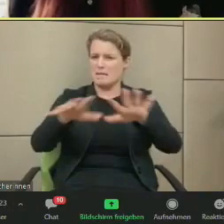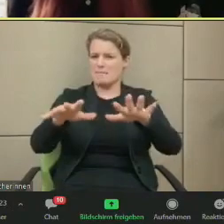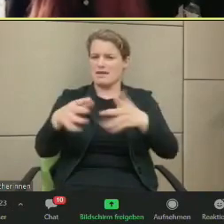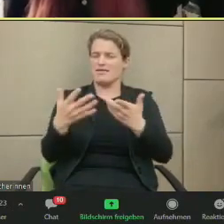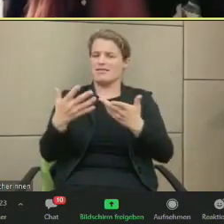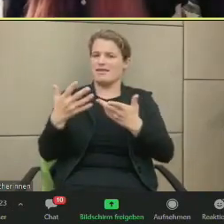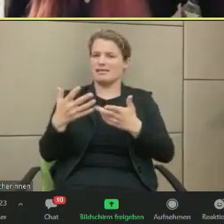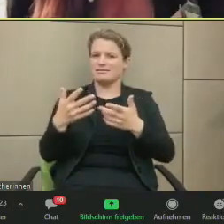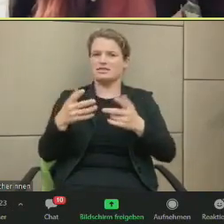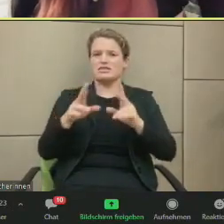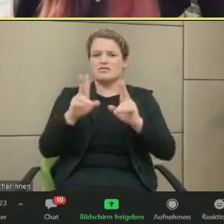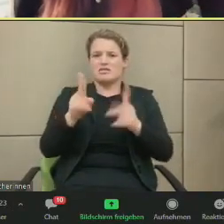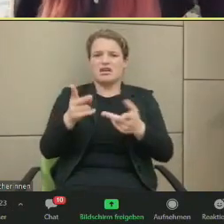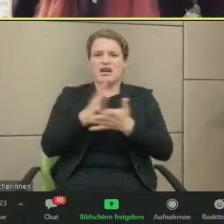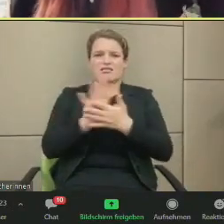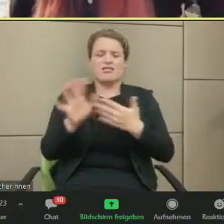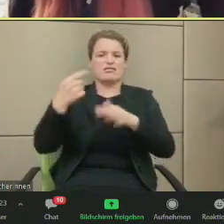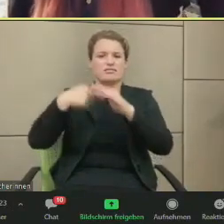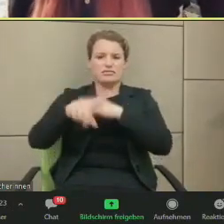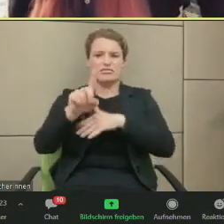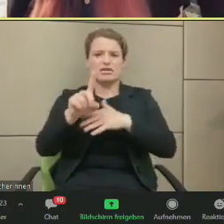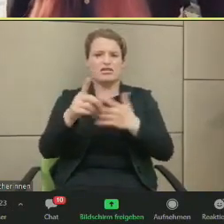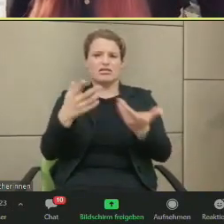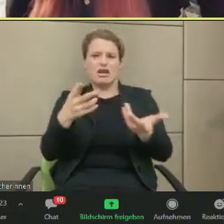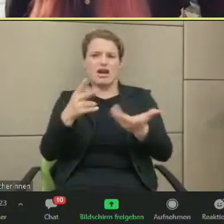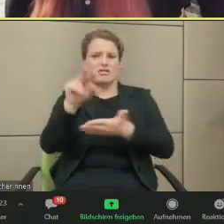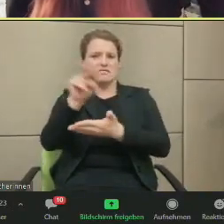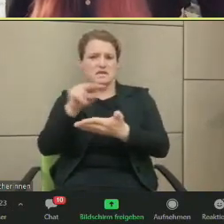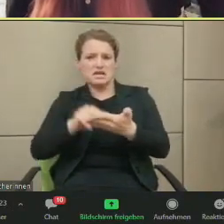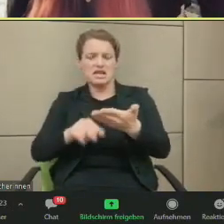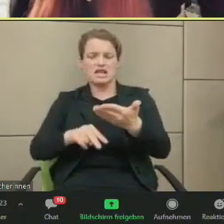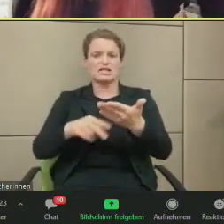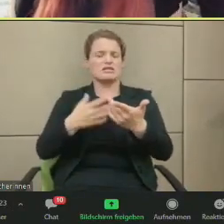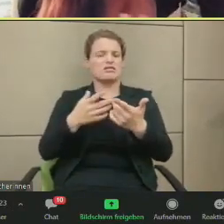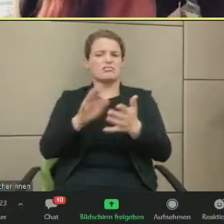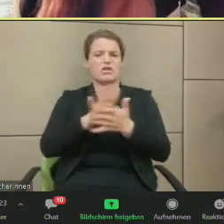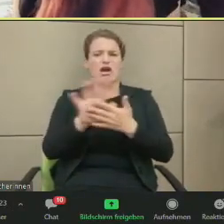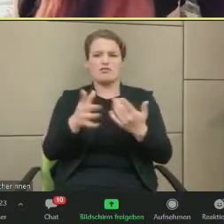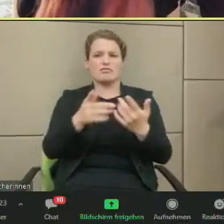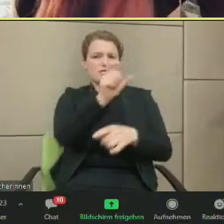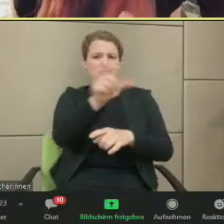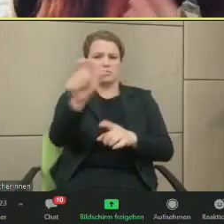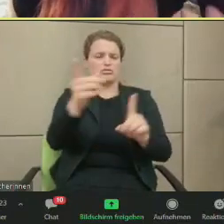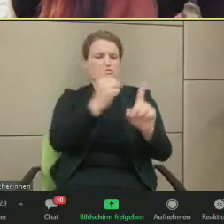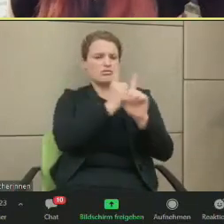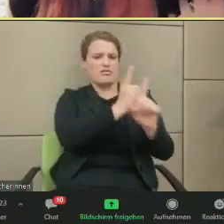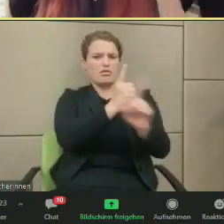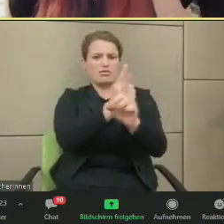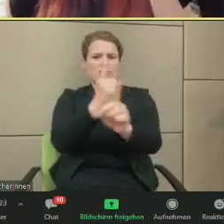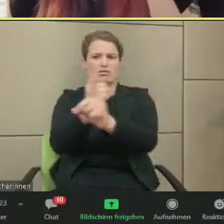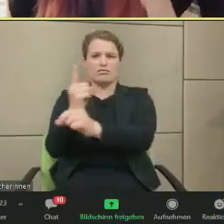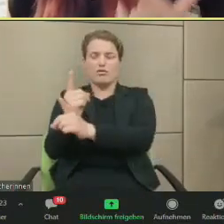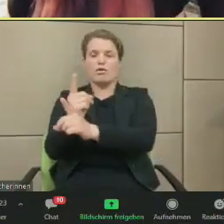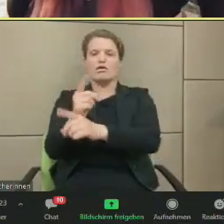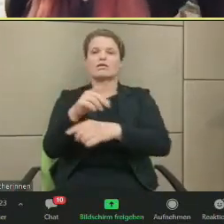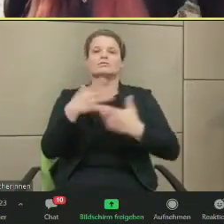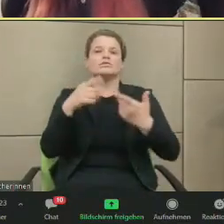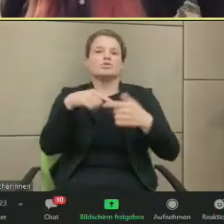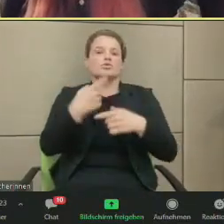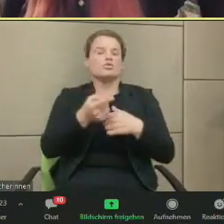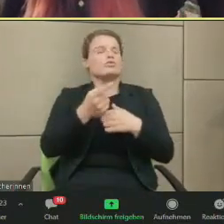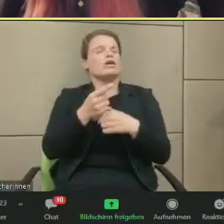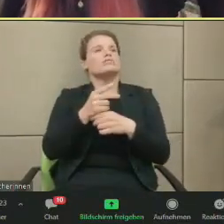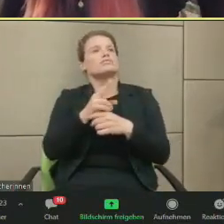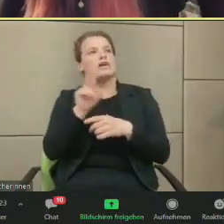einen Account erstellen und jeder kann vielen verschiedenen Menschen einfach einmal folgen und ihnen oder diese Menschen auf ihren Weg irgendwie